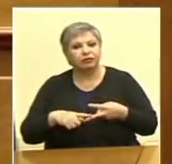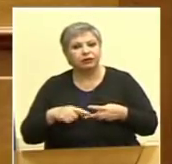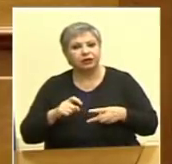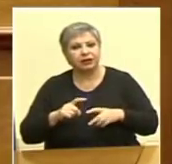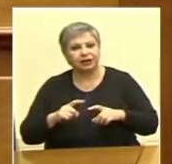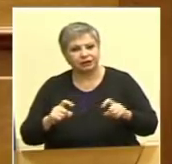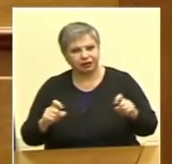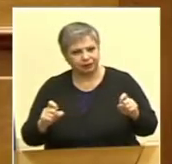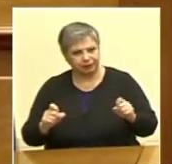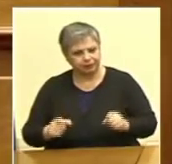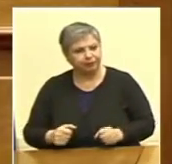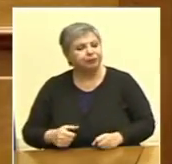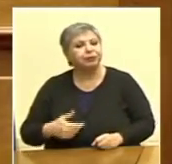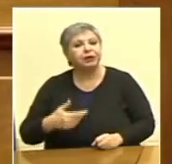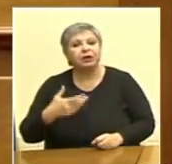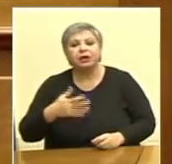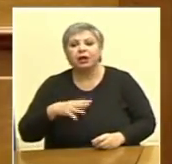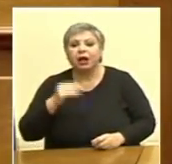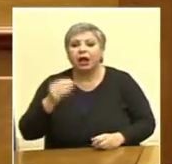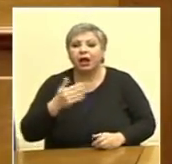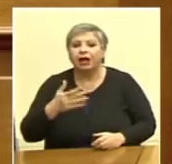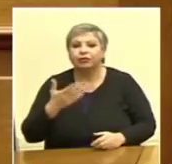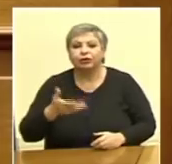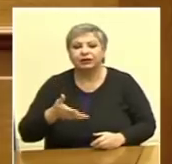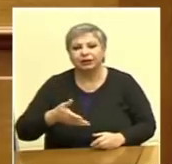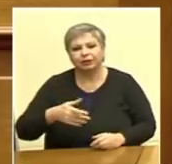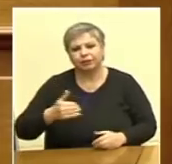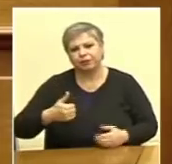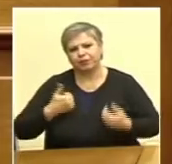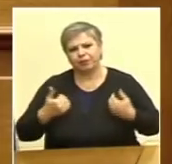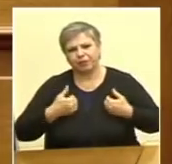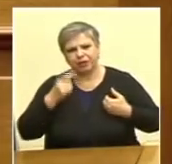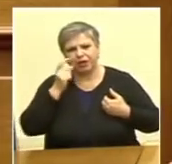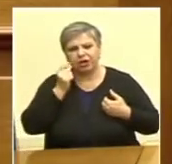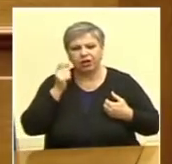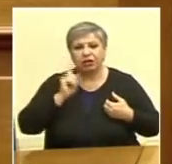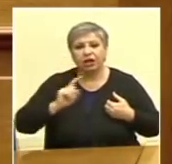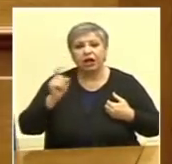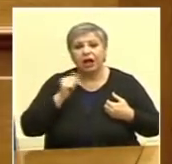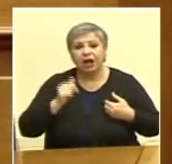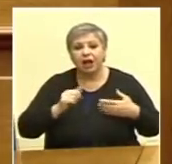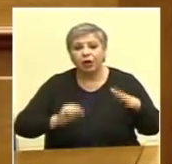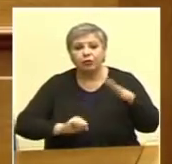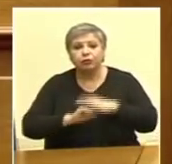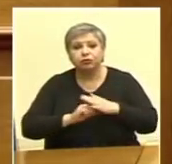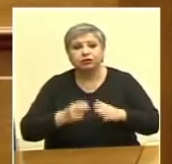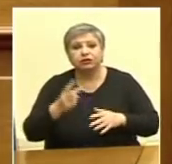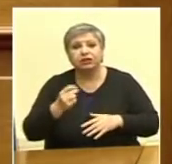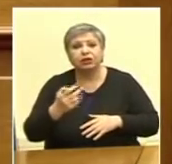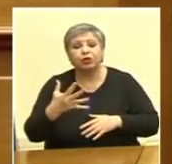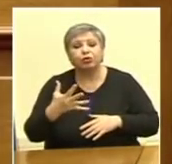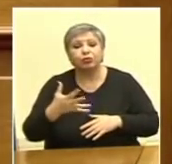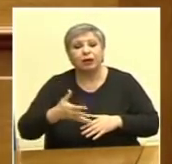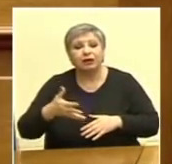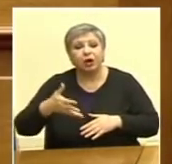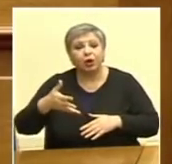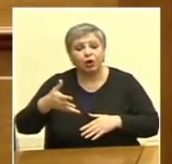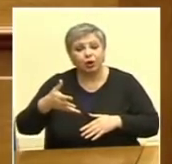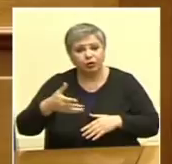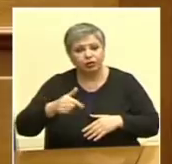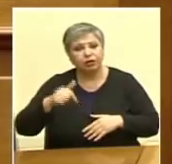Τις νέες και τους νέους μέχρι 25 ετών, που ειδικά στα χρόνια της κρίσης βίωσαν το σκληρό πρόσωπο